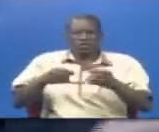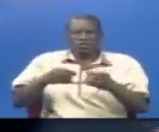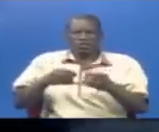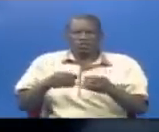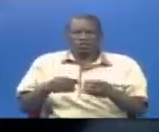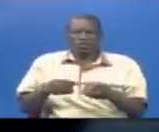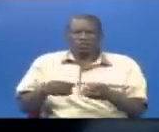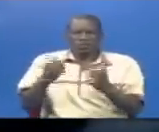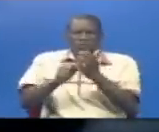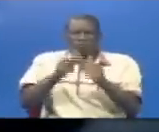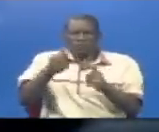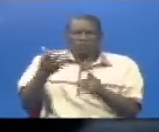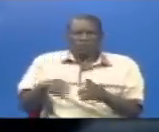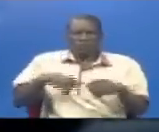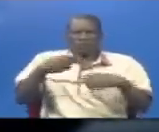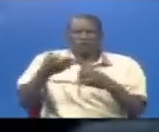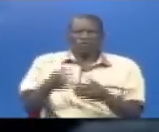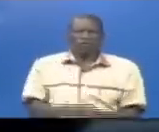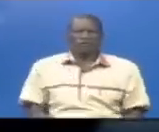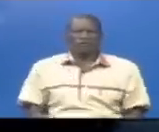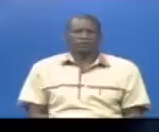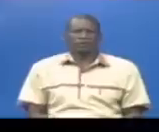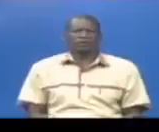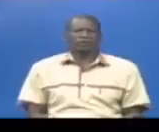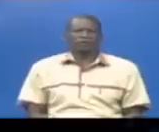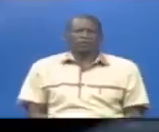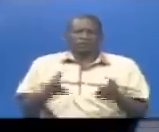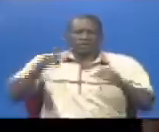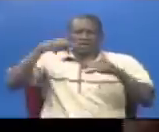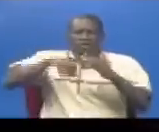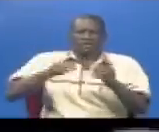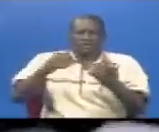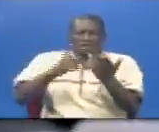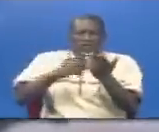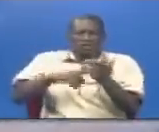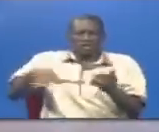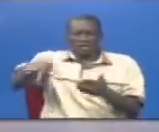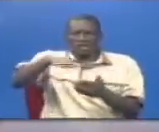ambao unaendelea kuashwa hapa kwenye eneo hili la kuhesabu